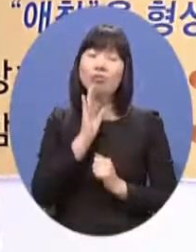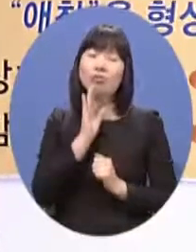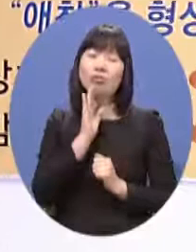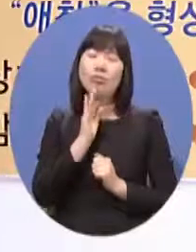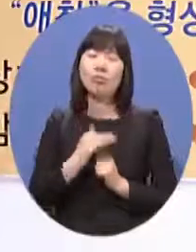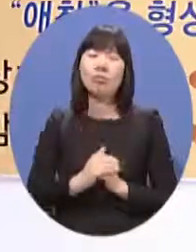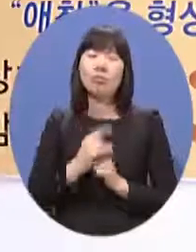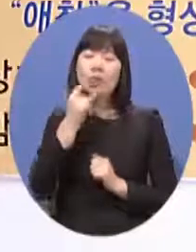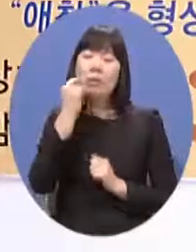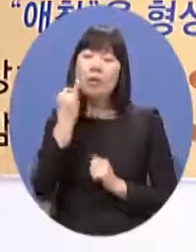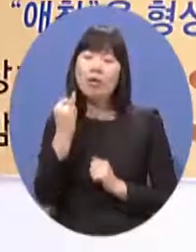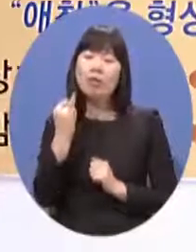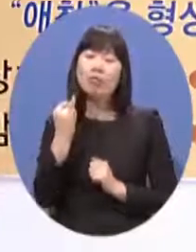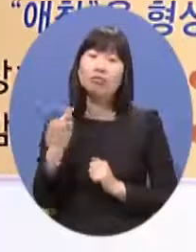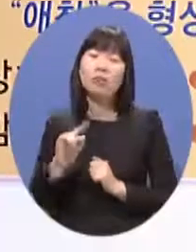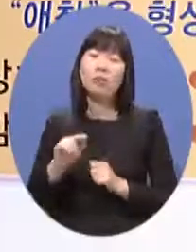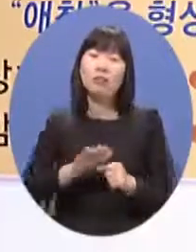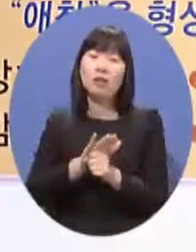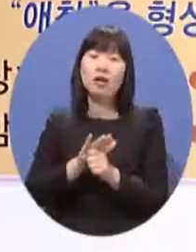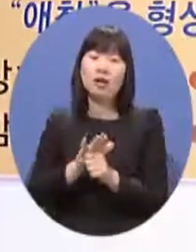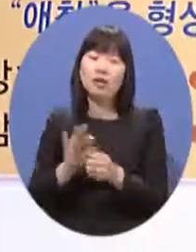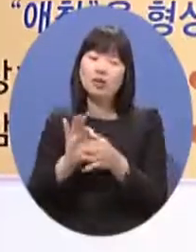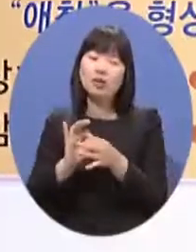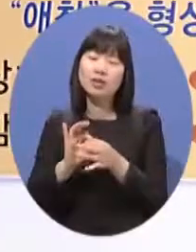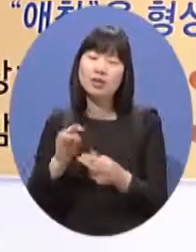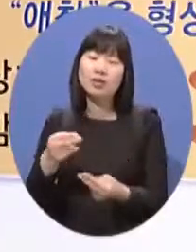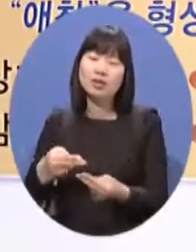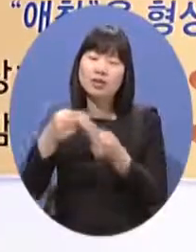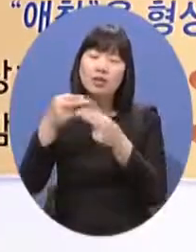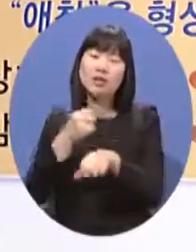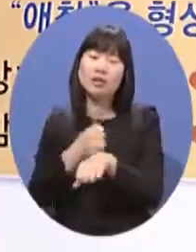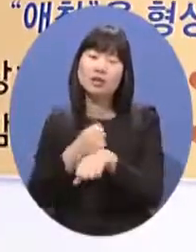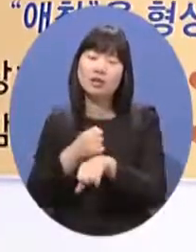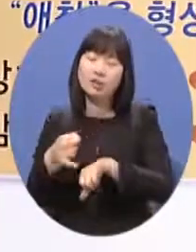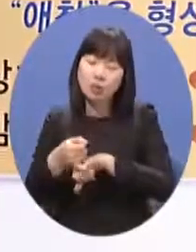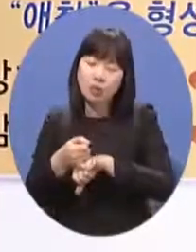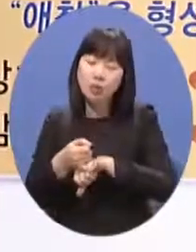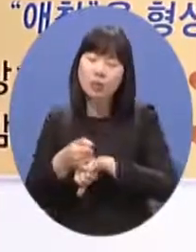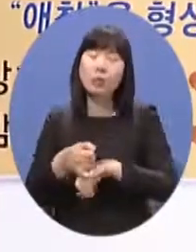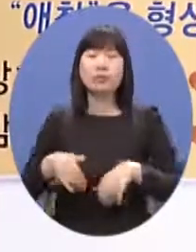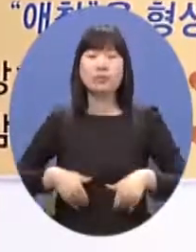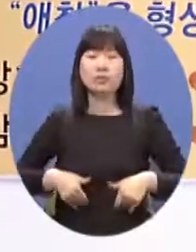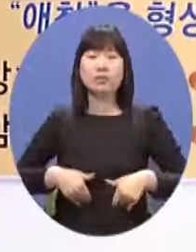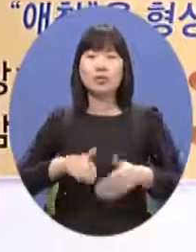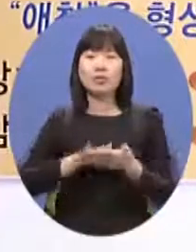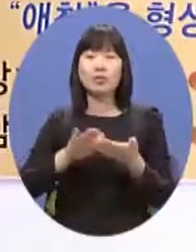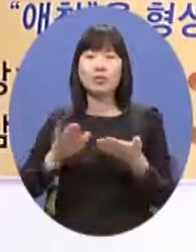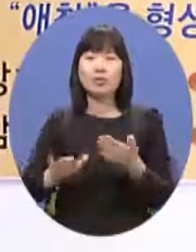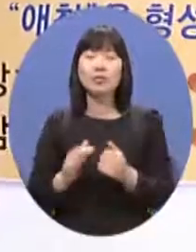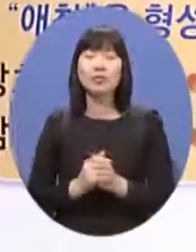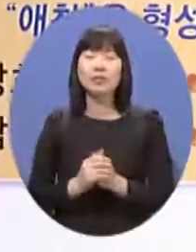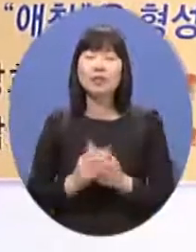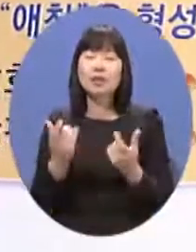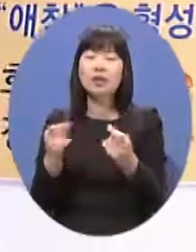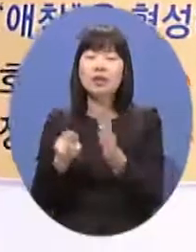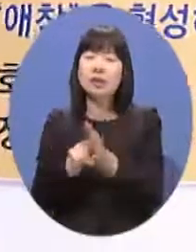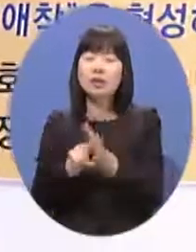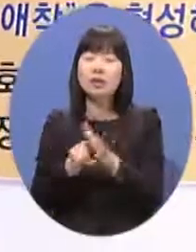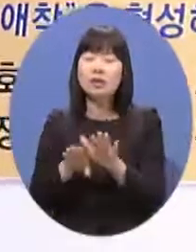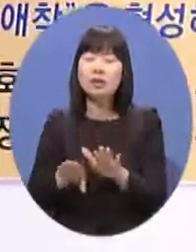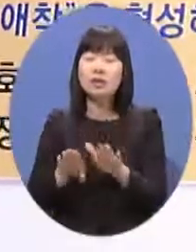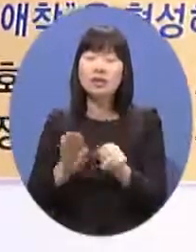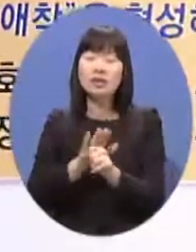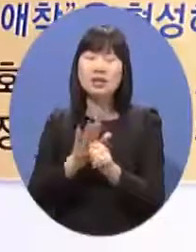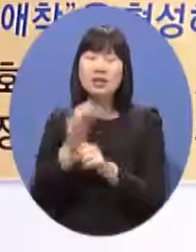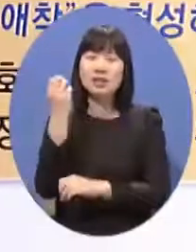그래서 엄마하고의 그 애착도 필수적입니다. 근데 필수적으로 애착을 형성하기 위해서는 그